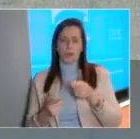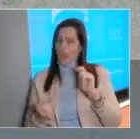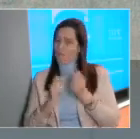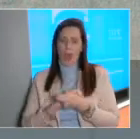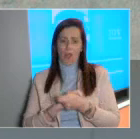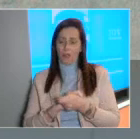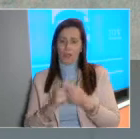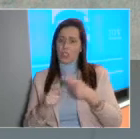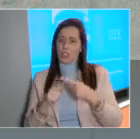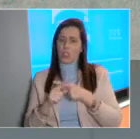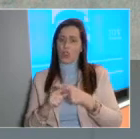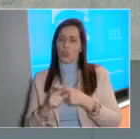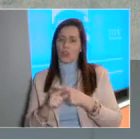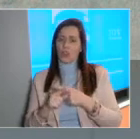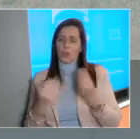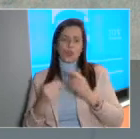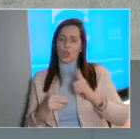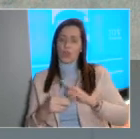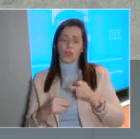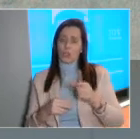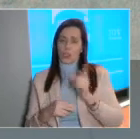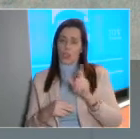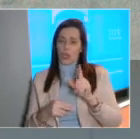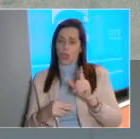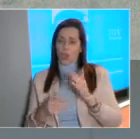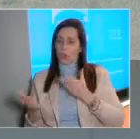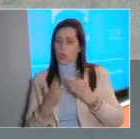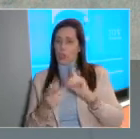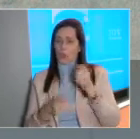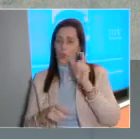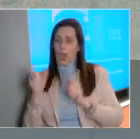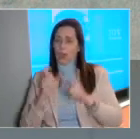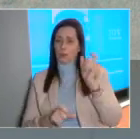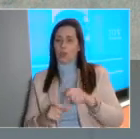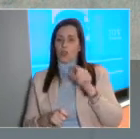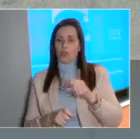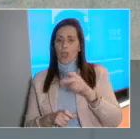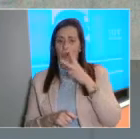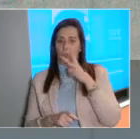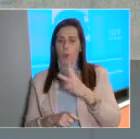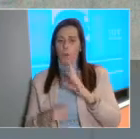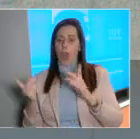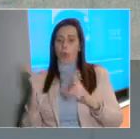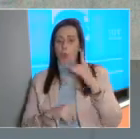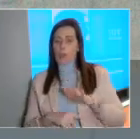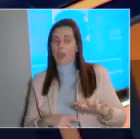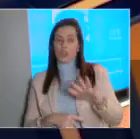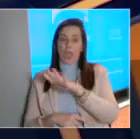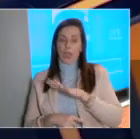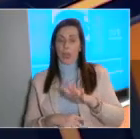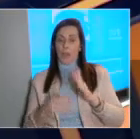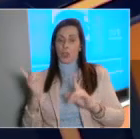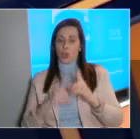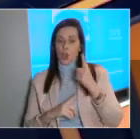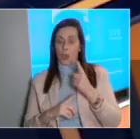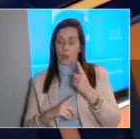הפכה להיות איזה סוג של כוח בין אישי. זה בכלל לא בא לשרת את כל הציבור. כשאתה רואה מה קורה בשטח, בין מה